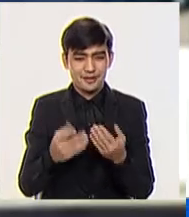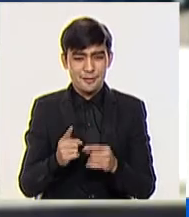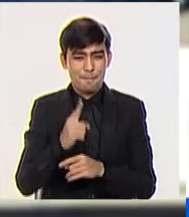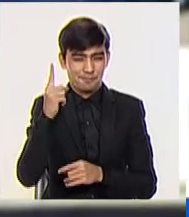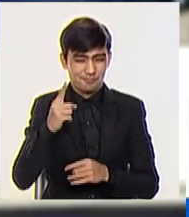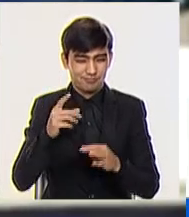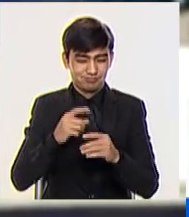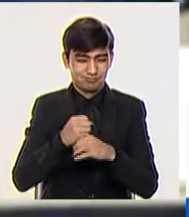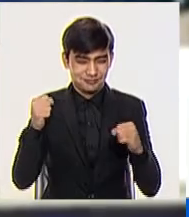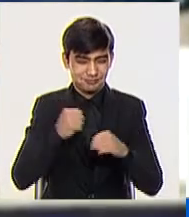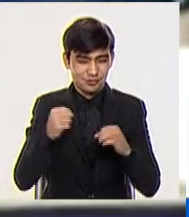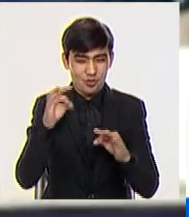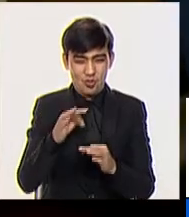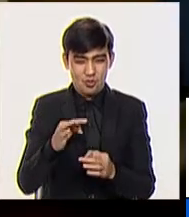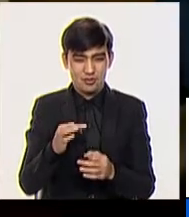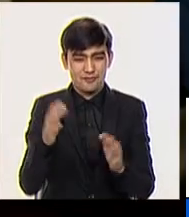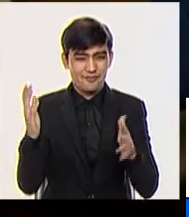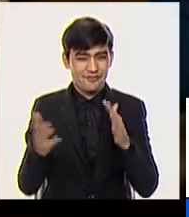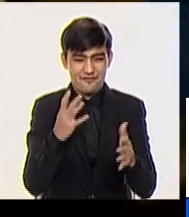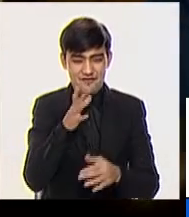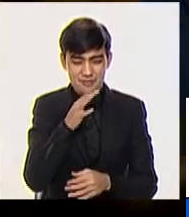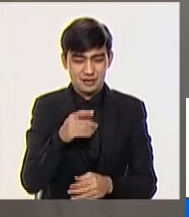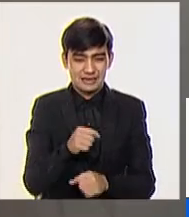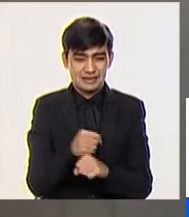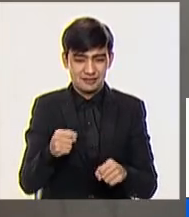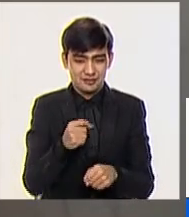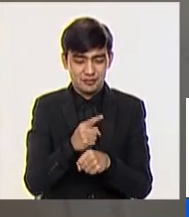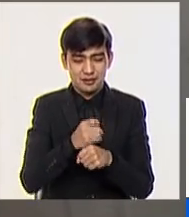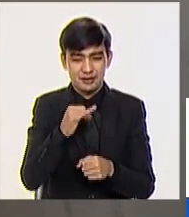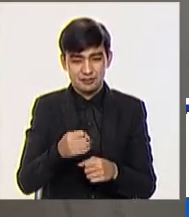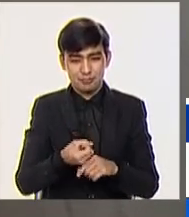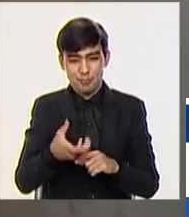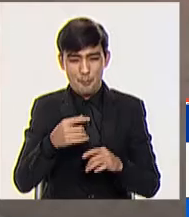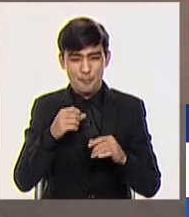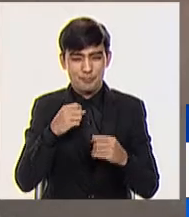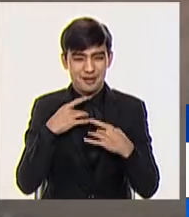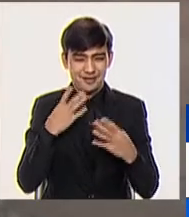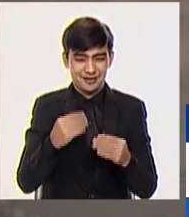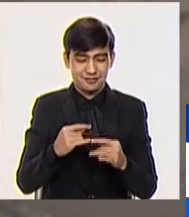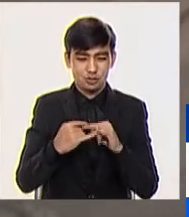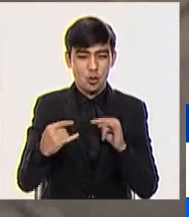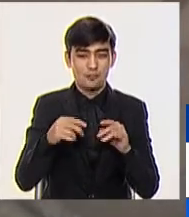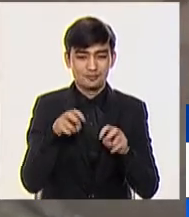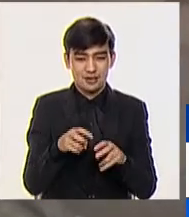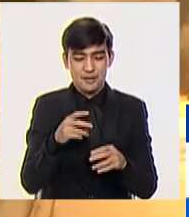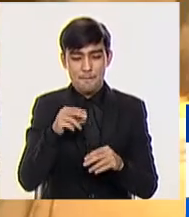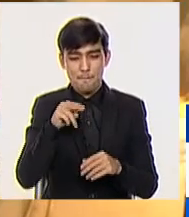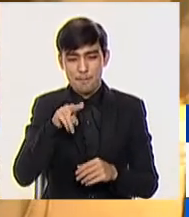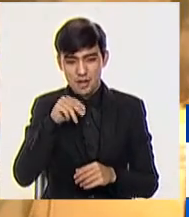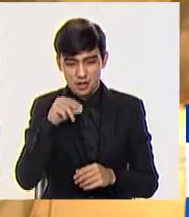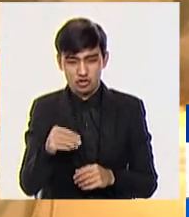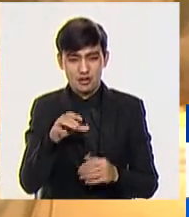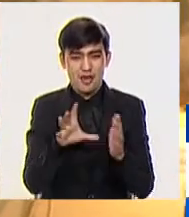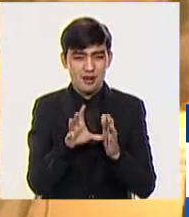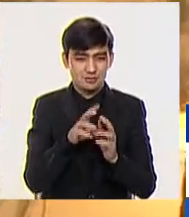Отшашуларды желді күнде пайдалануға болмайды. Төтенше жағдай мамандары мерекелік дастарханға отырмас бұрын пеш тоқсымдарды дұрыстап тексеру